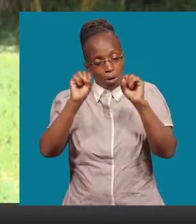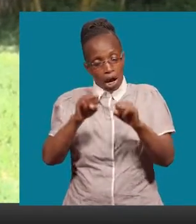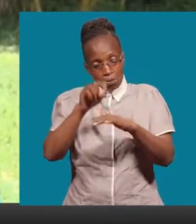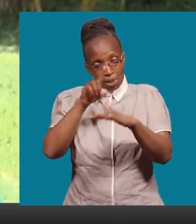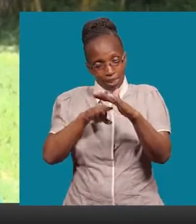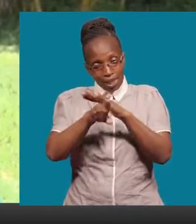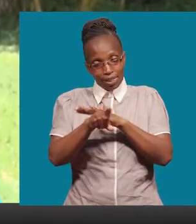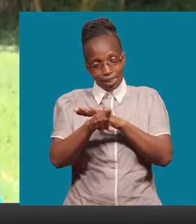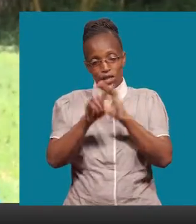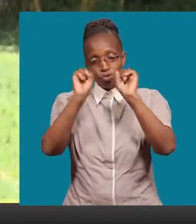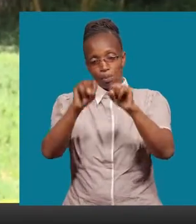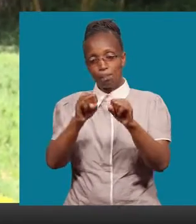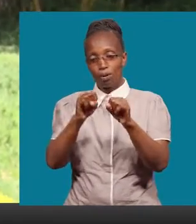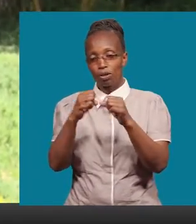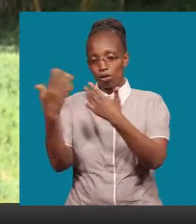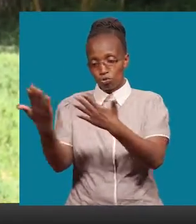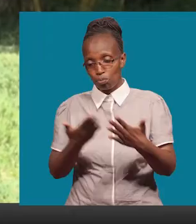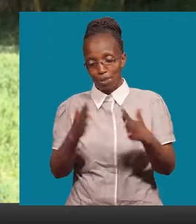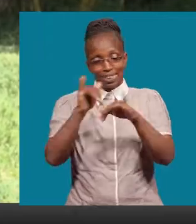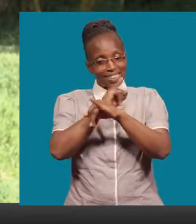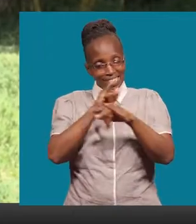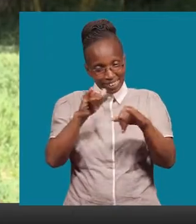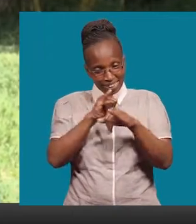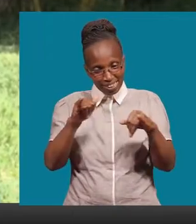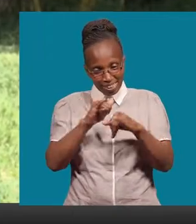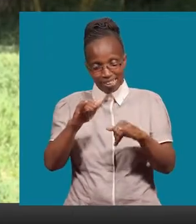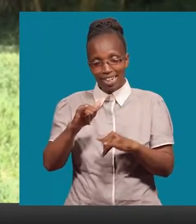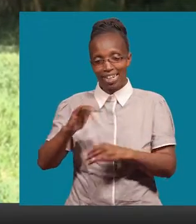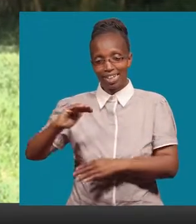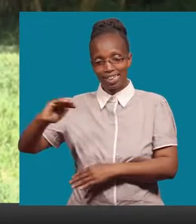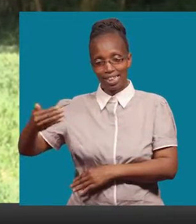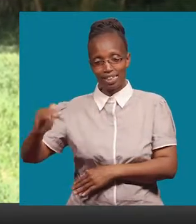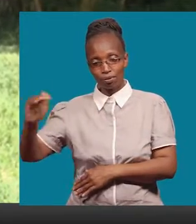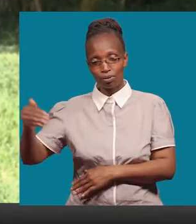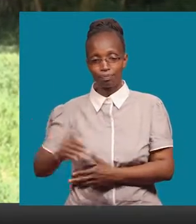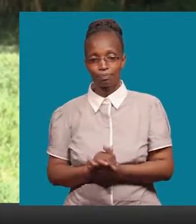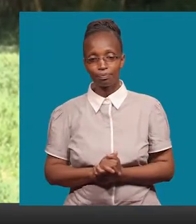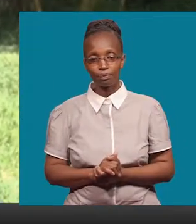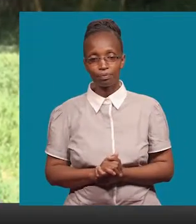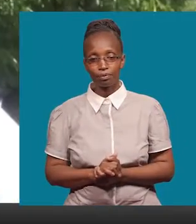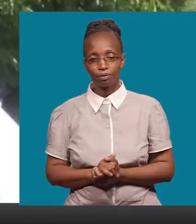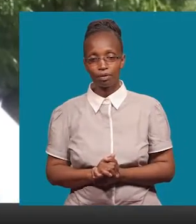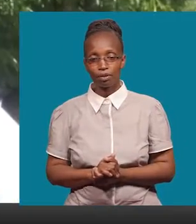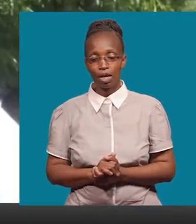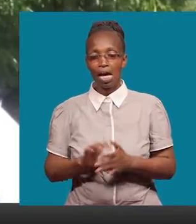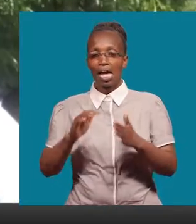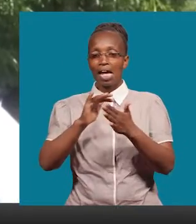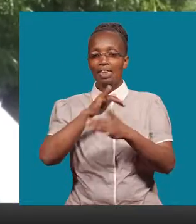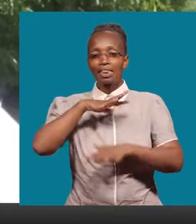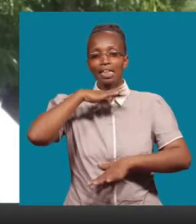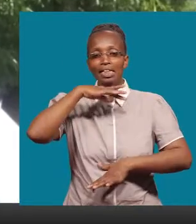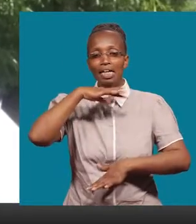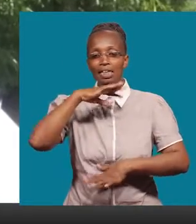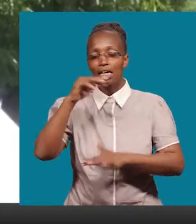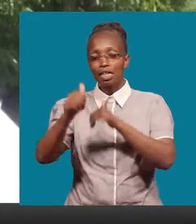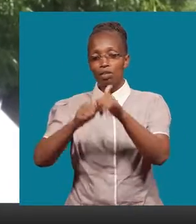in so that tuweze kuendeleza usafi kwa town yetu. Yeah. Na uchafu ambao